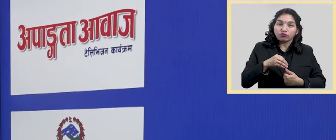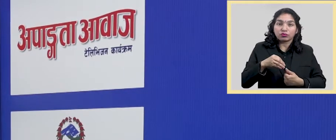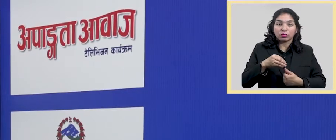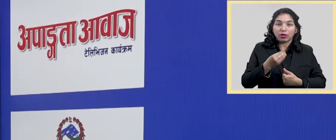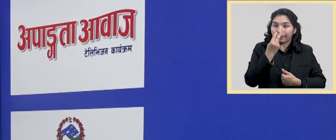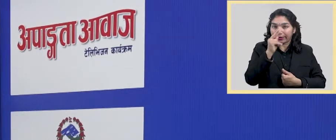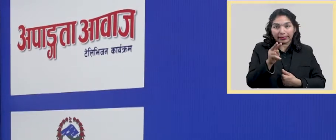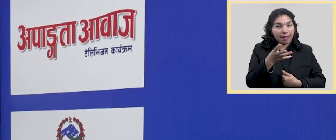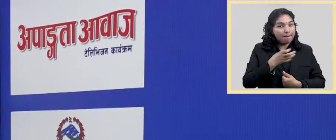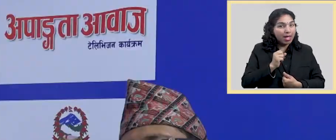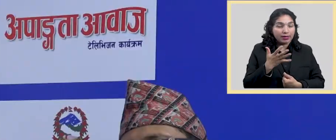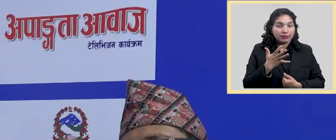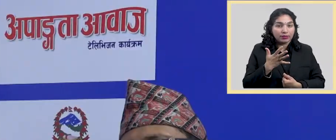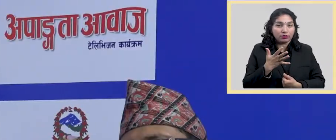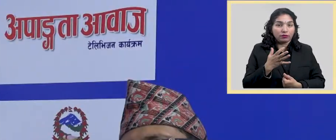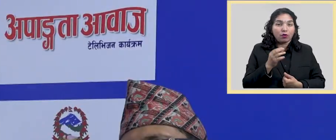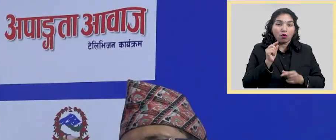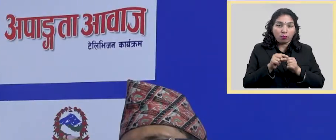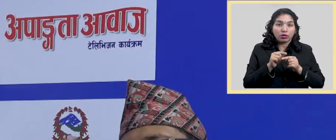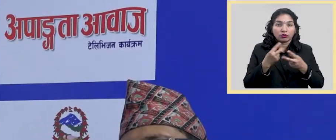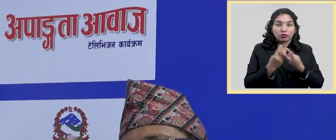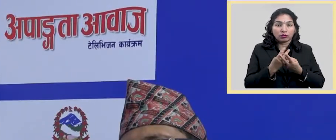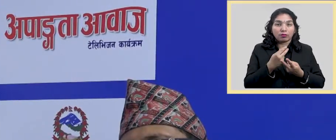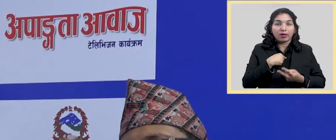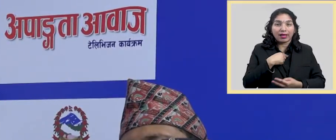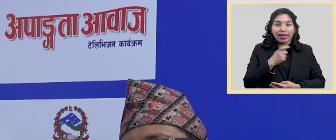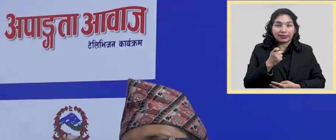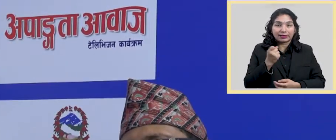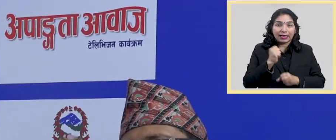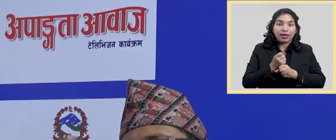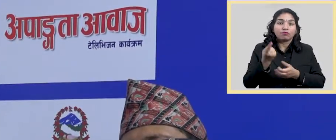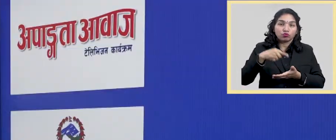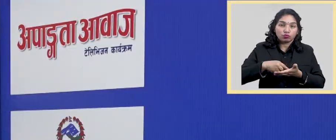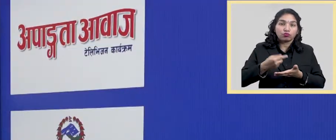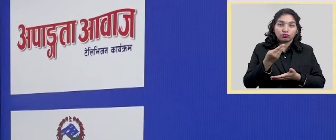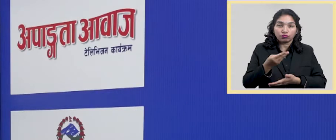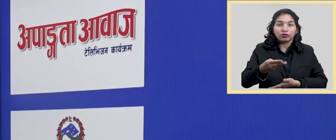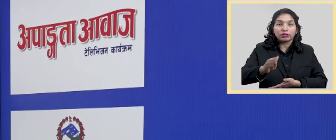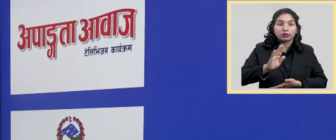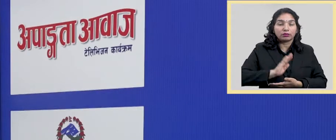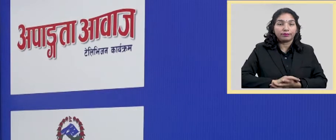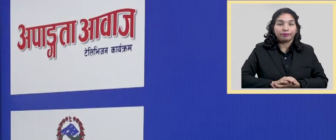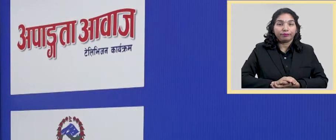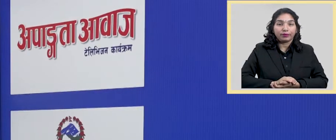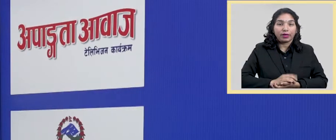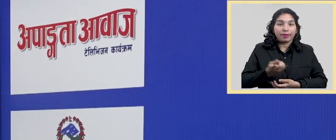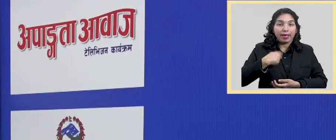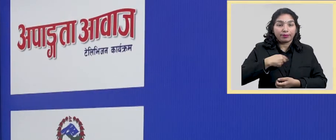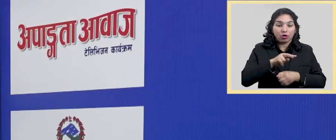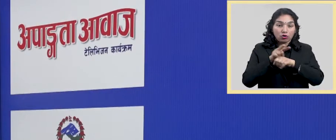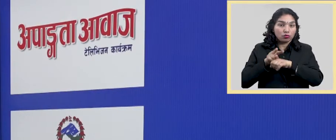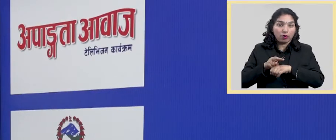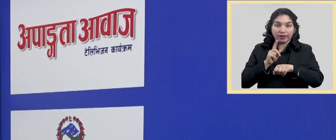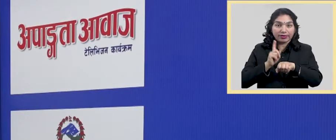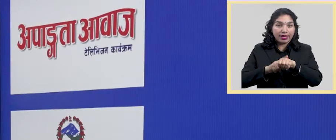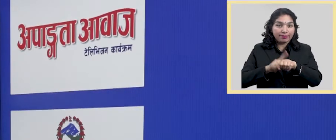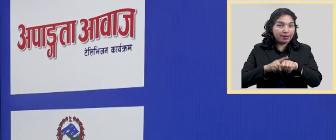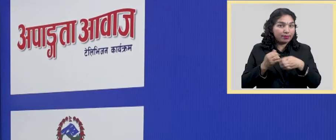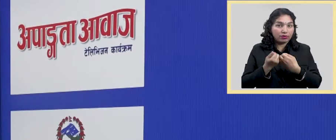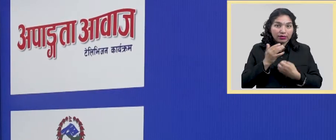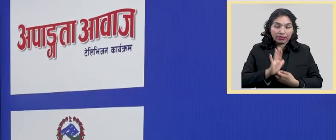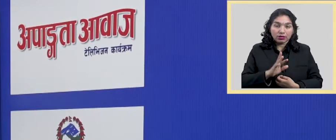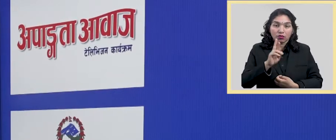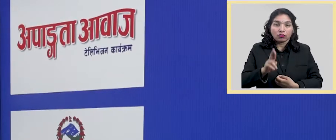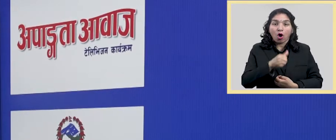सम्पूर्ण त्यो डिटेल हामीले हेर्न पाएको छैनौँ, तर बन्छ जस्तो मलाई लाग्छ र यो काम सुरु पनि हुँदैछ र हामीले अनुभव पनि अब बेला